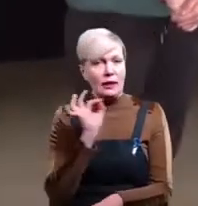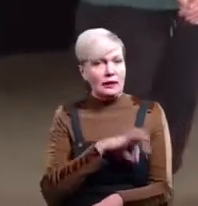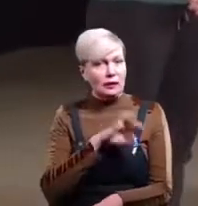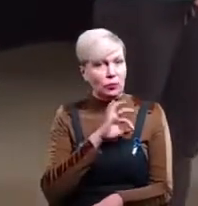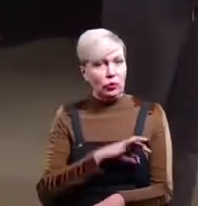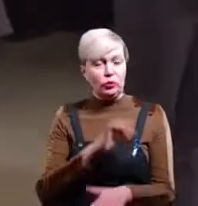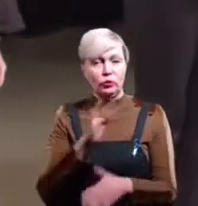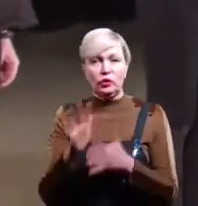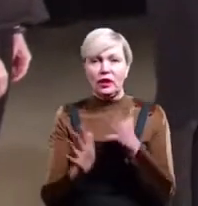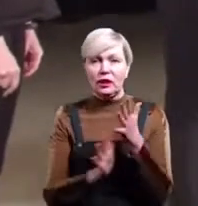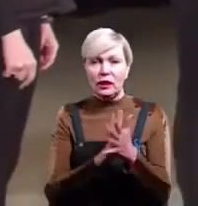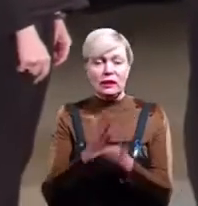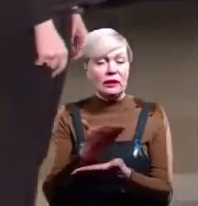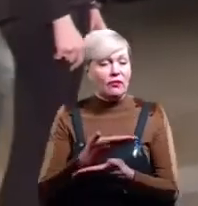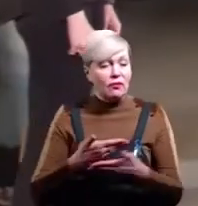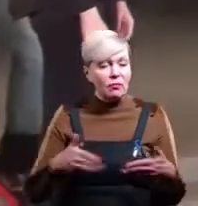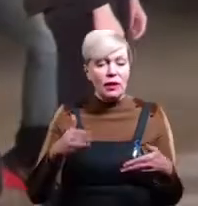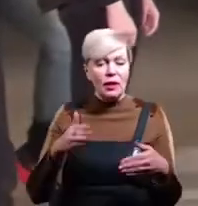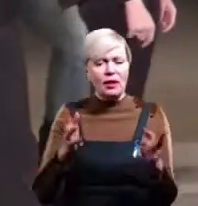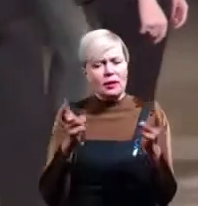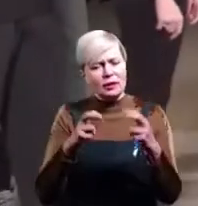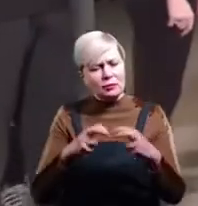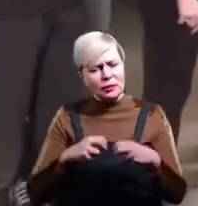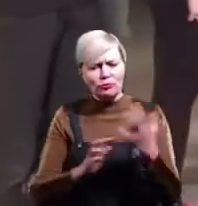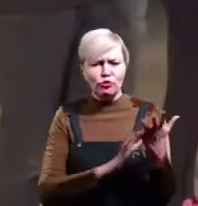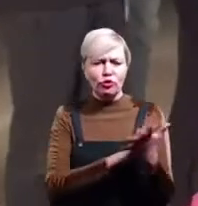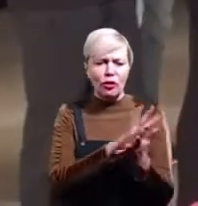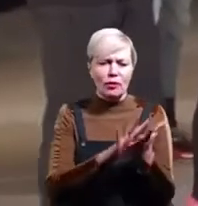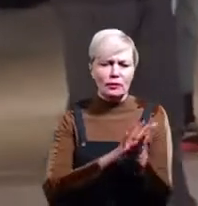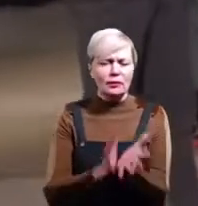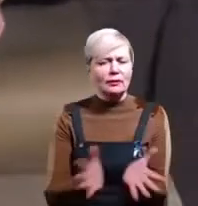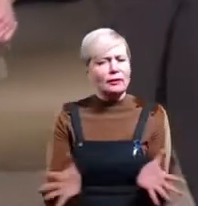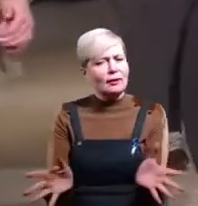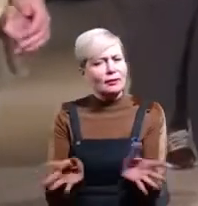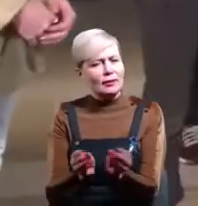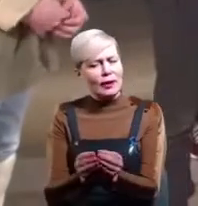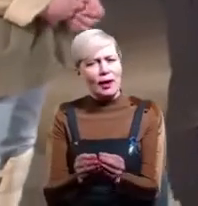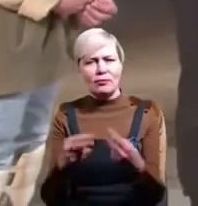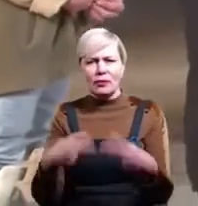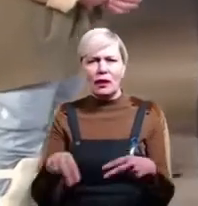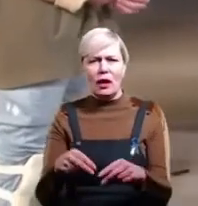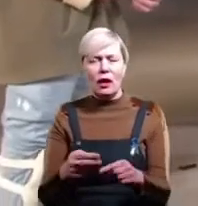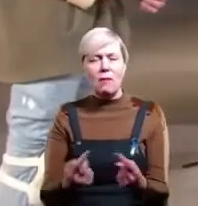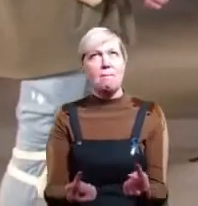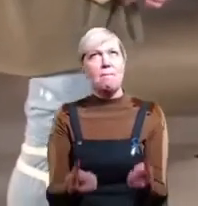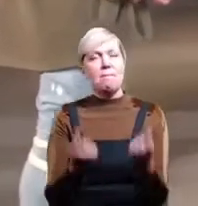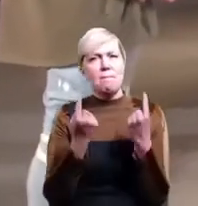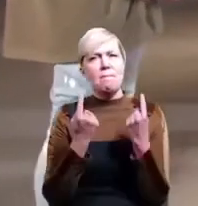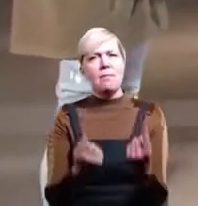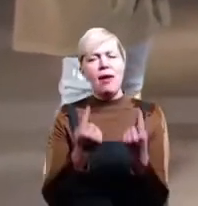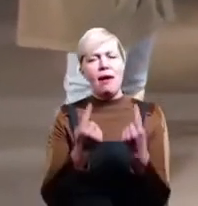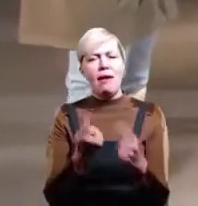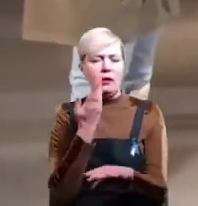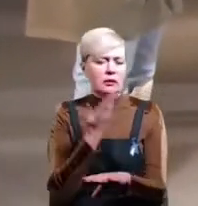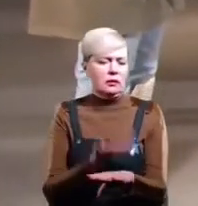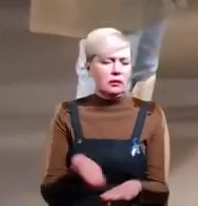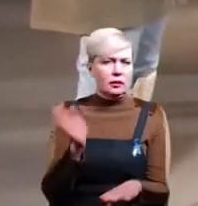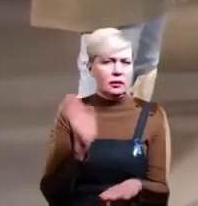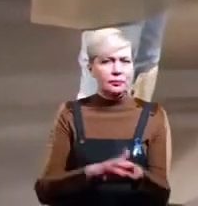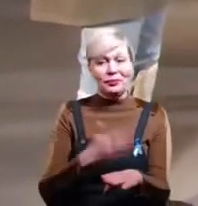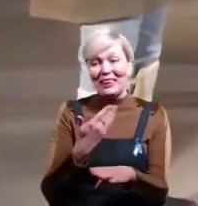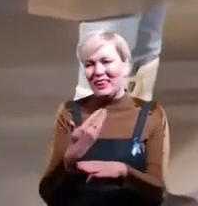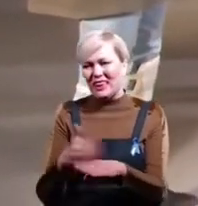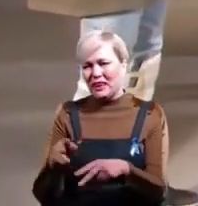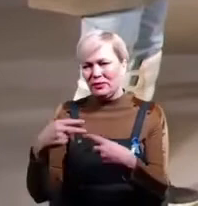разбираем и жесты, и соединяем это все с хореографией, это мега сложно, поэтому часть хореографии мы просто убираем, потому